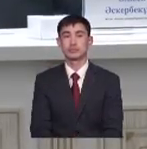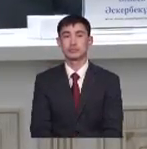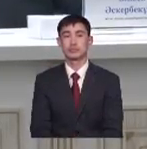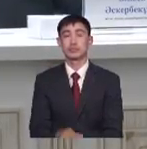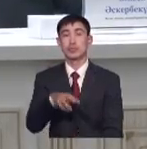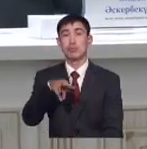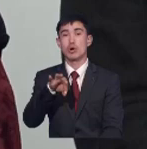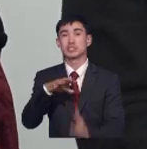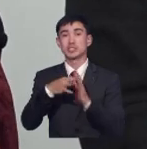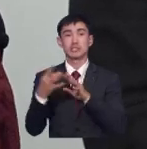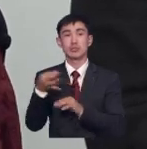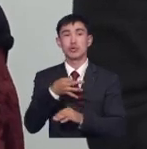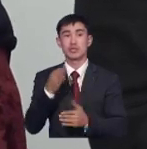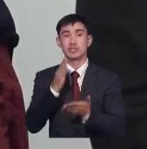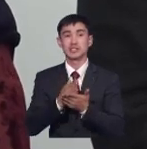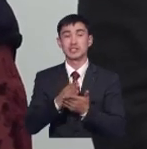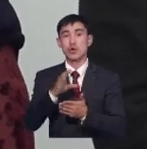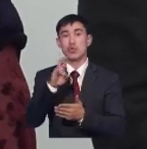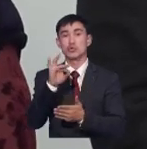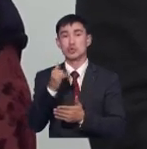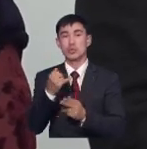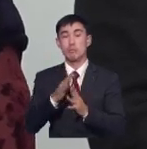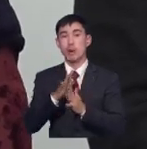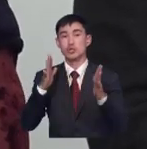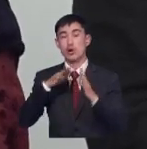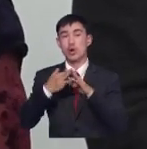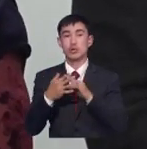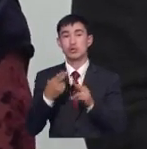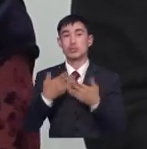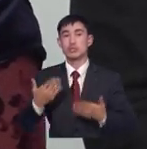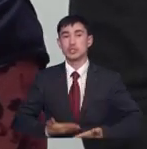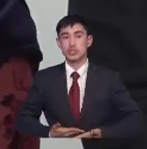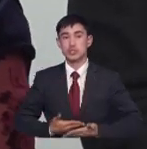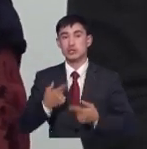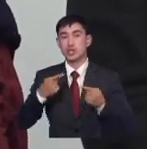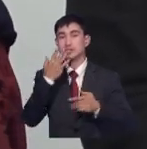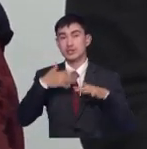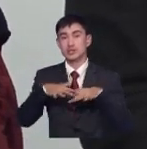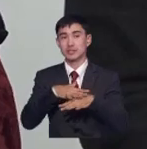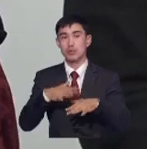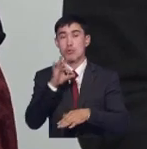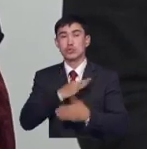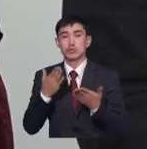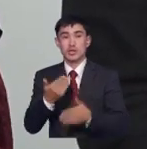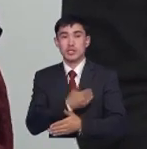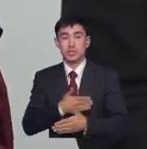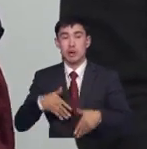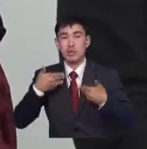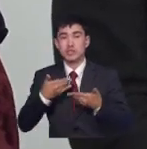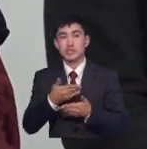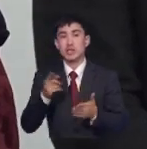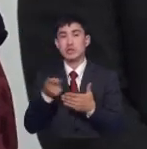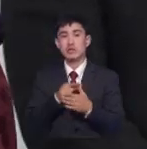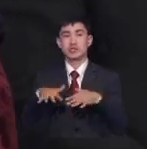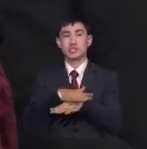в мушин сельском округе есть станция коксу Это большой аул в котором проживают жители разных этносов пользуя случаем хотела бы обратиться от